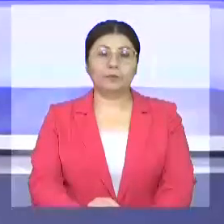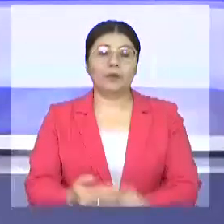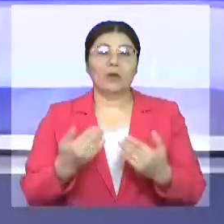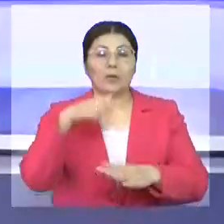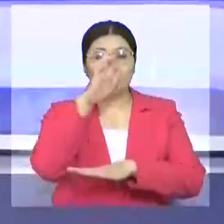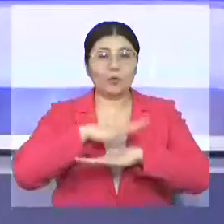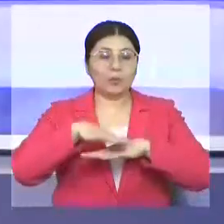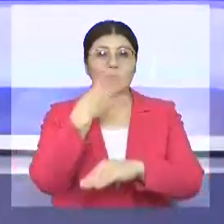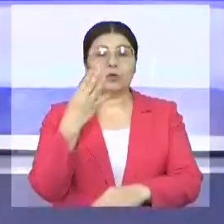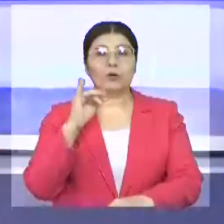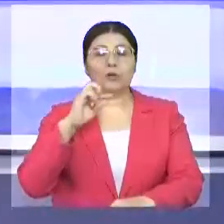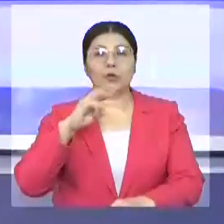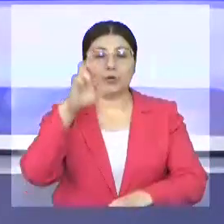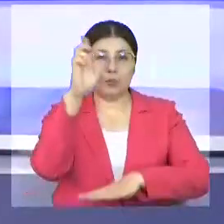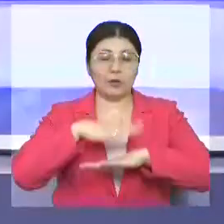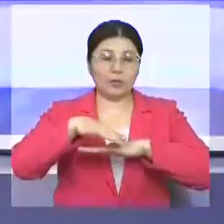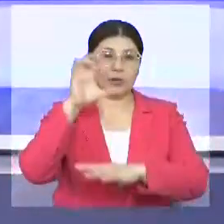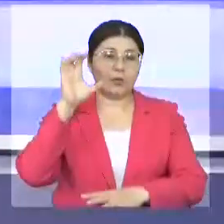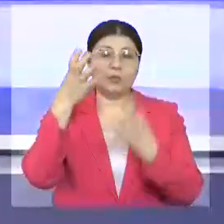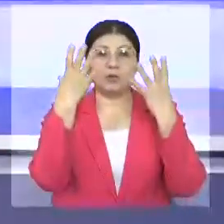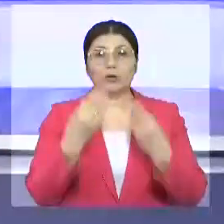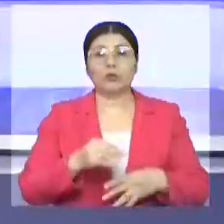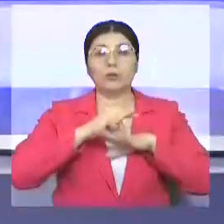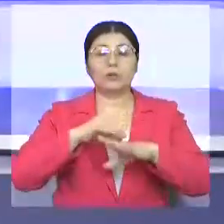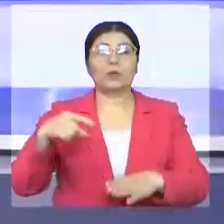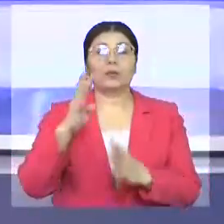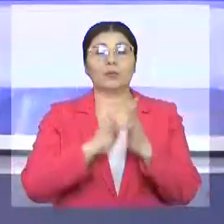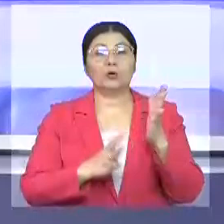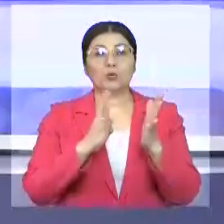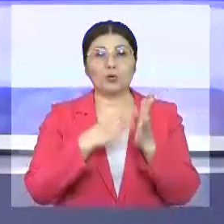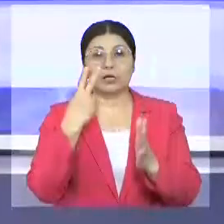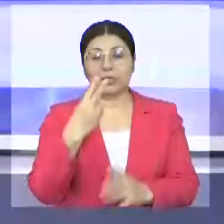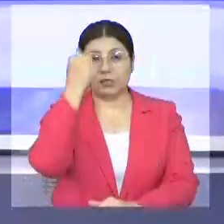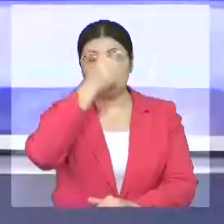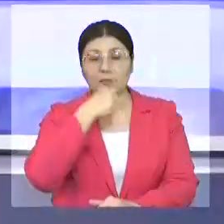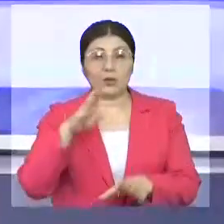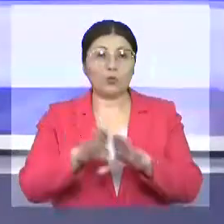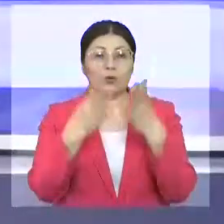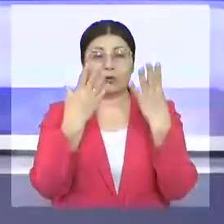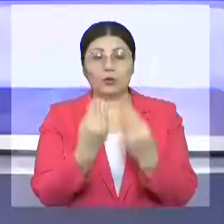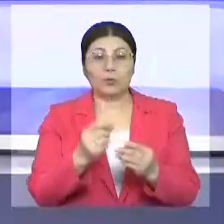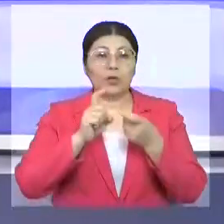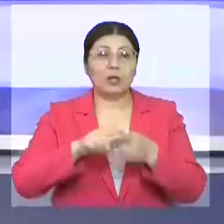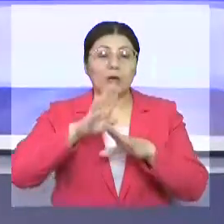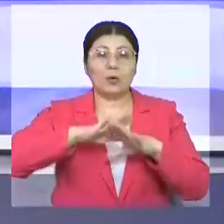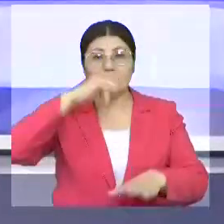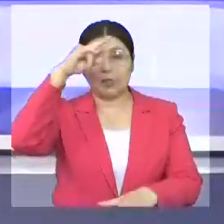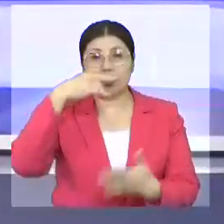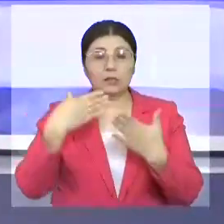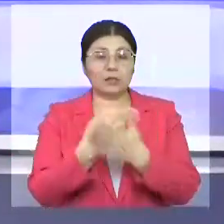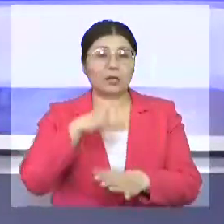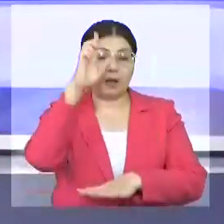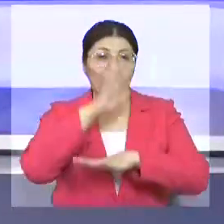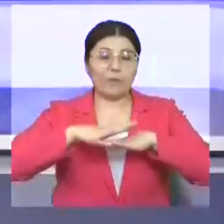Бүгін еліміз 4-ші маусым мемлекеттік рәміздер күнін атап өтті. 1992 жылы тап осы күні тәуелсіз Қазақстанның жаңа